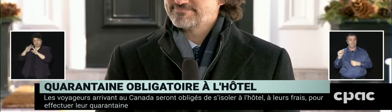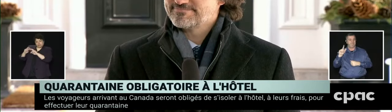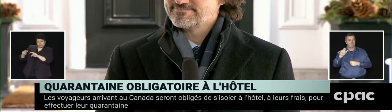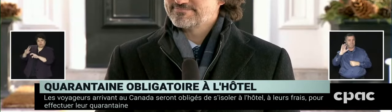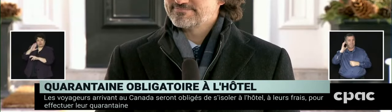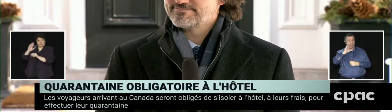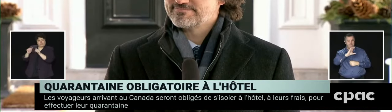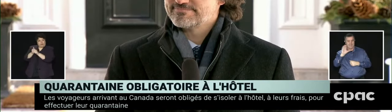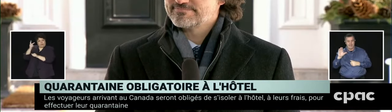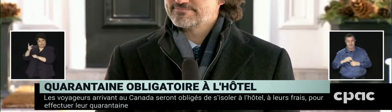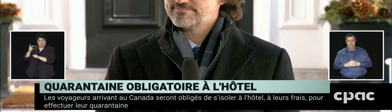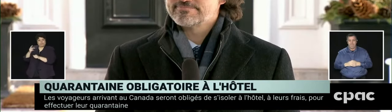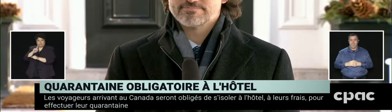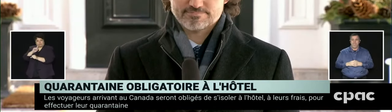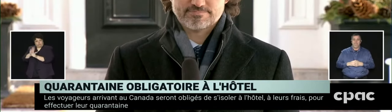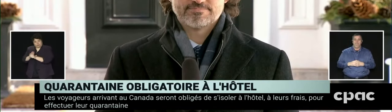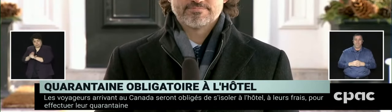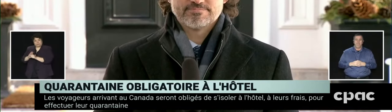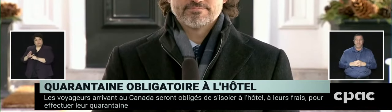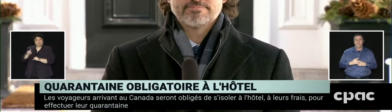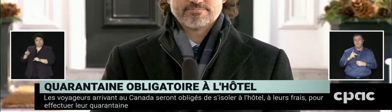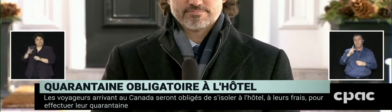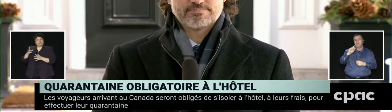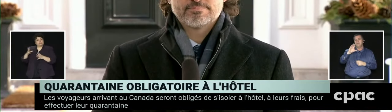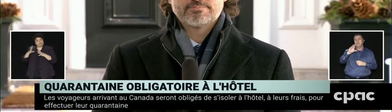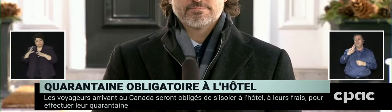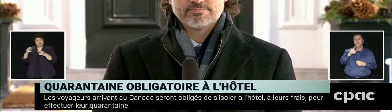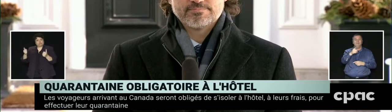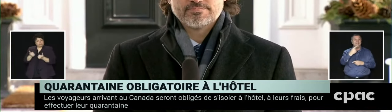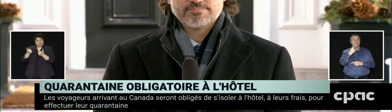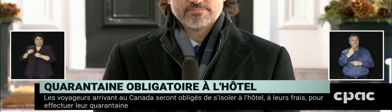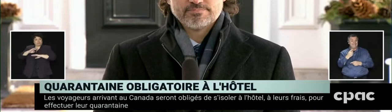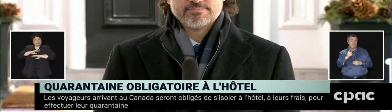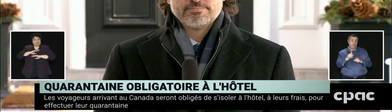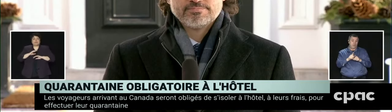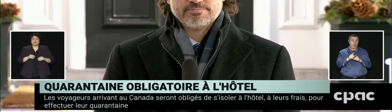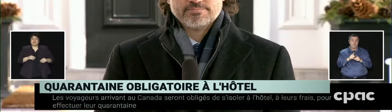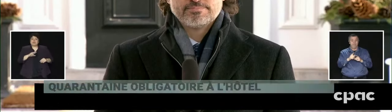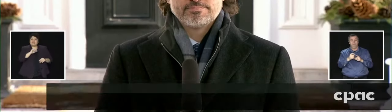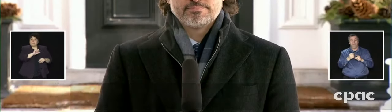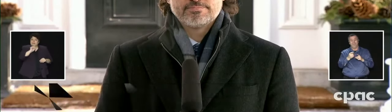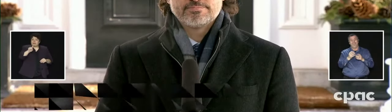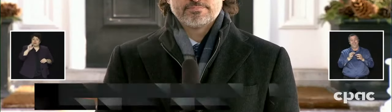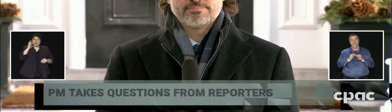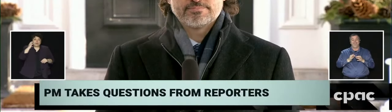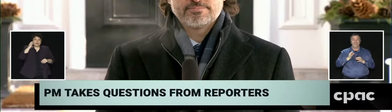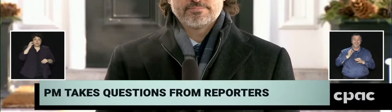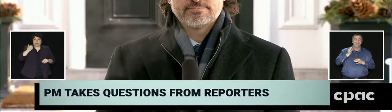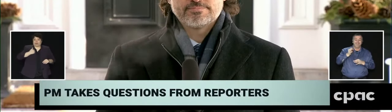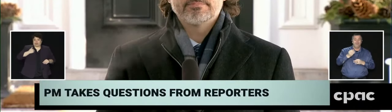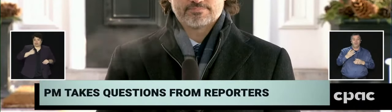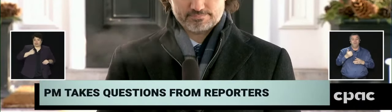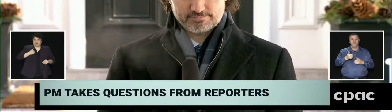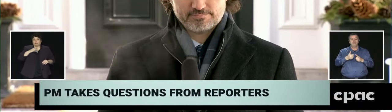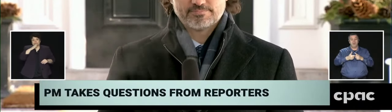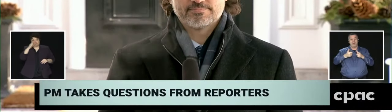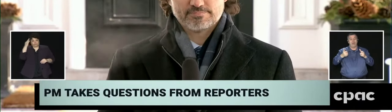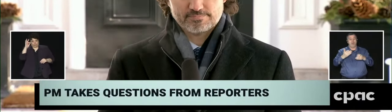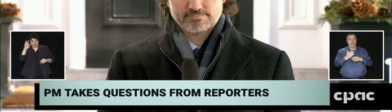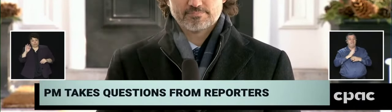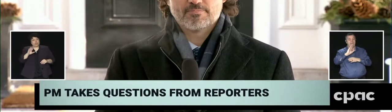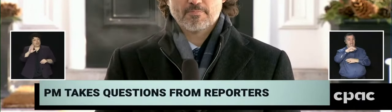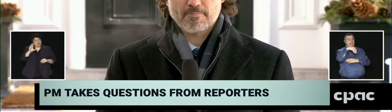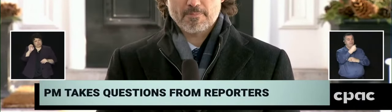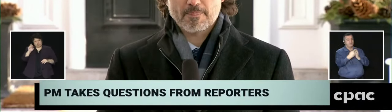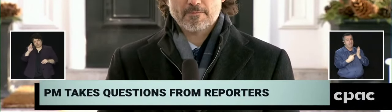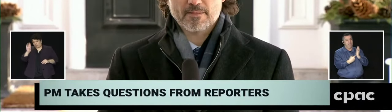Radio-Canada. Par rapport à la PCU, vous dites que vous allez donner donc une amnistie pour que les gens aient plus de temps là, pour rembourser l'impôt qu'ils